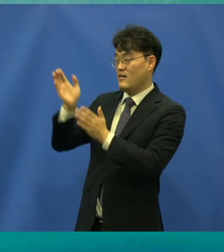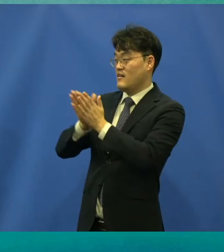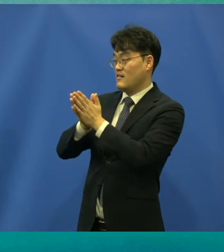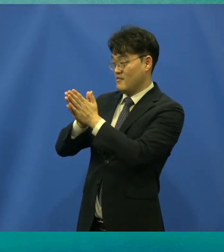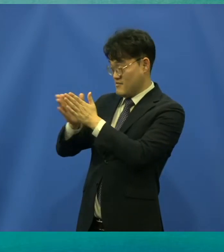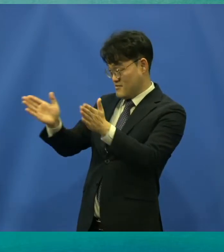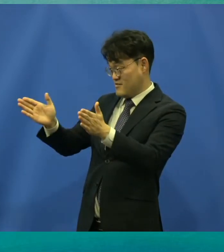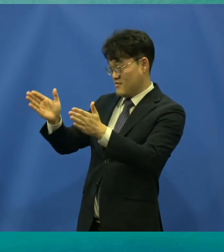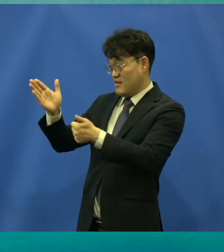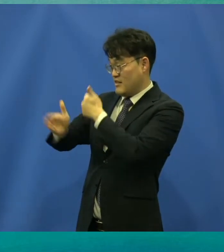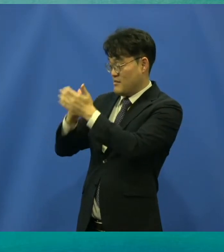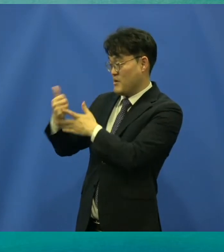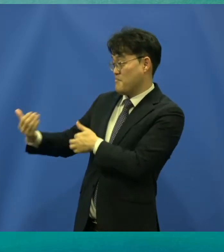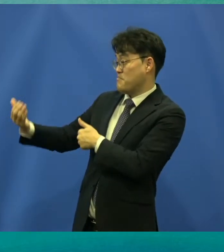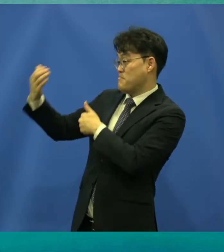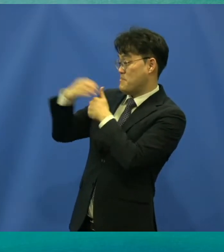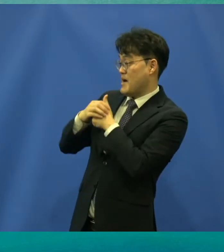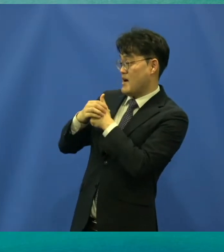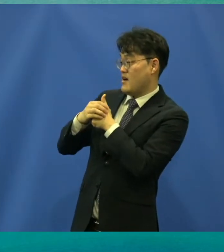하나님이 마무리를 하십니다.